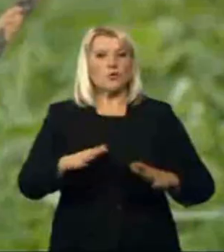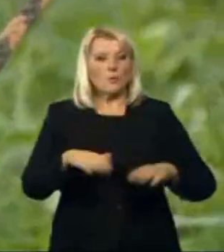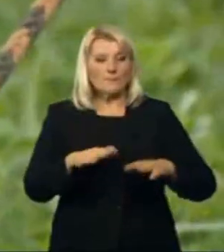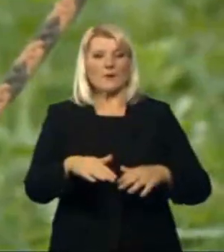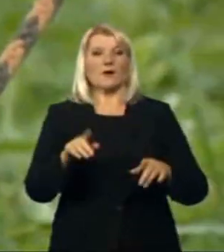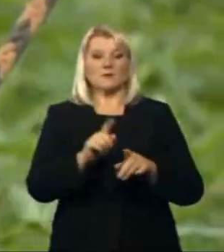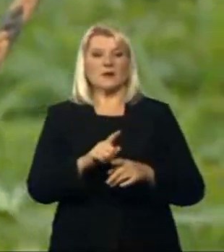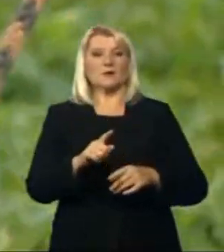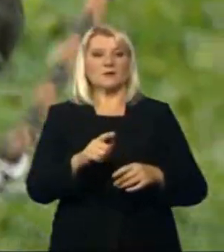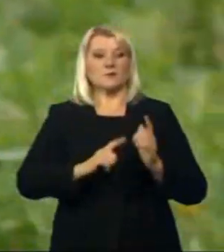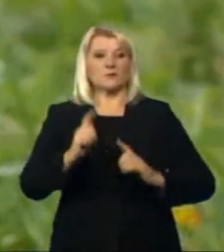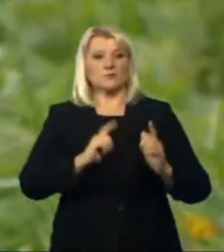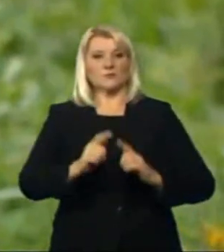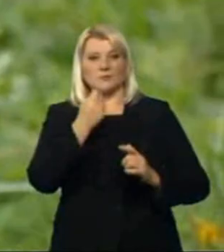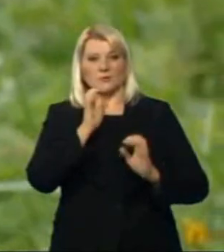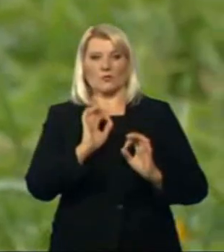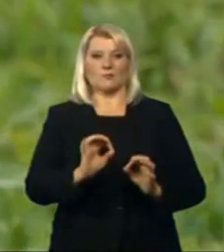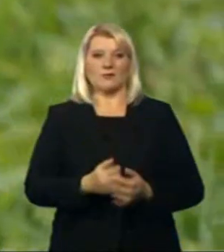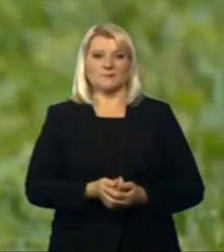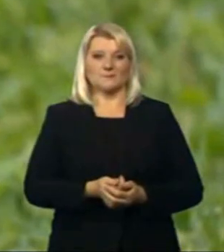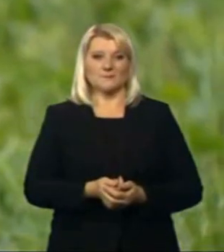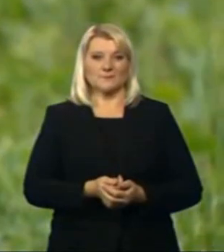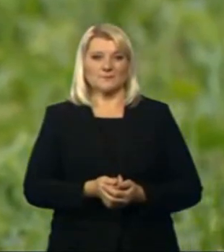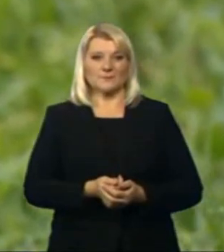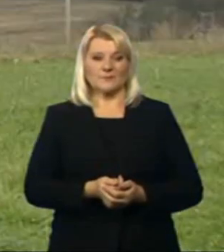domova a ten pelíšek s dobrým papáníčkem.